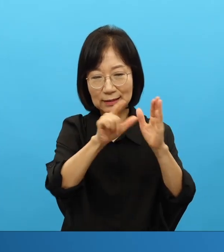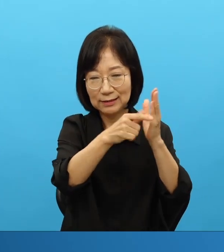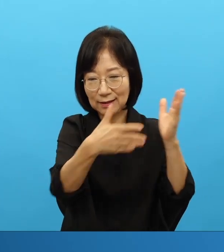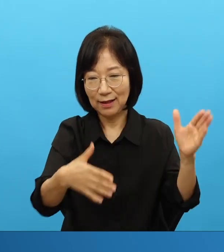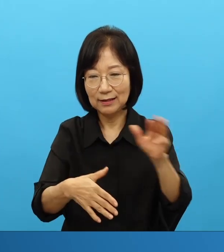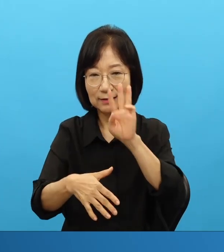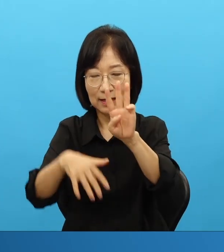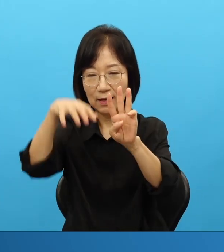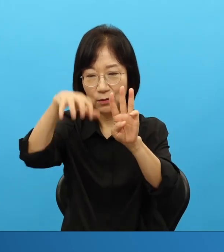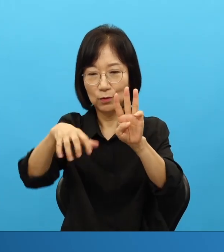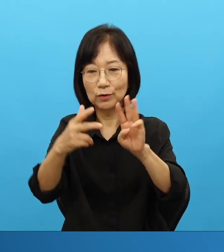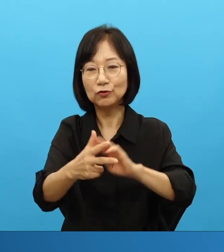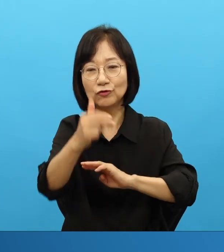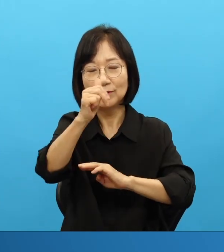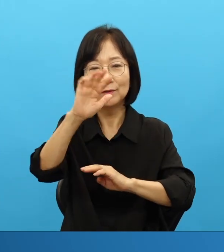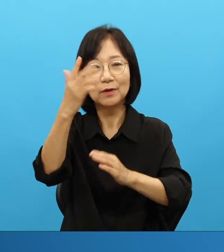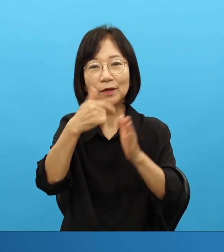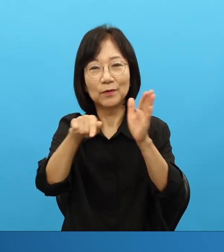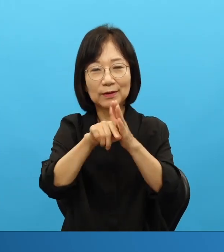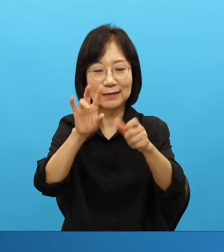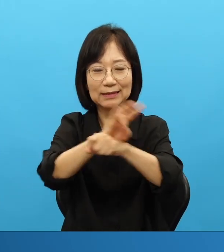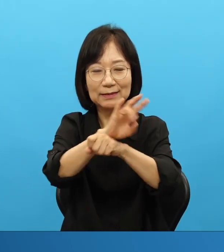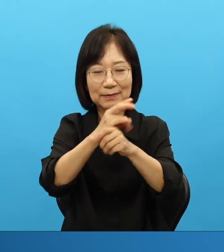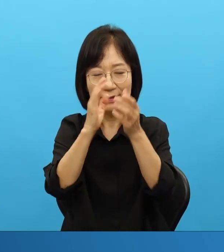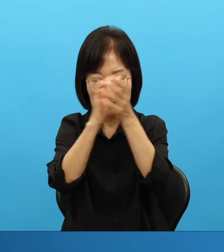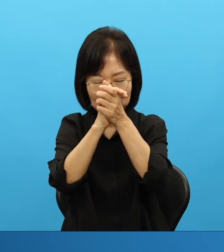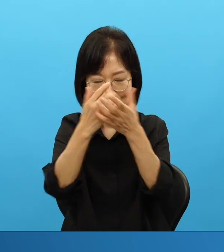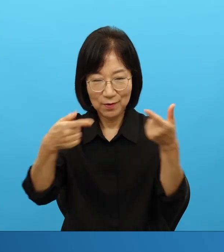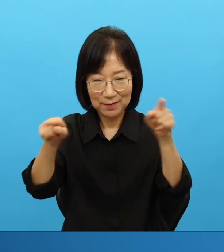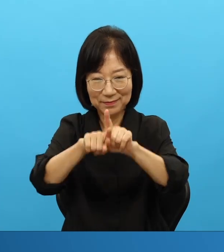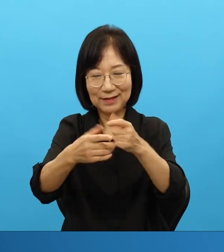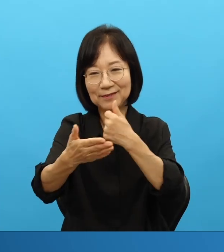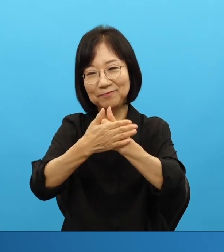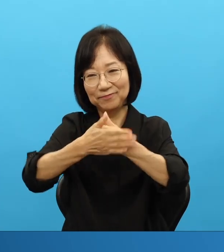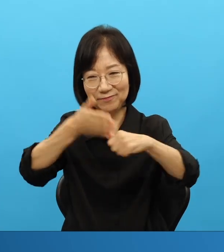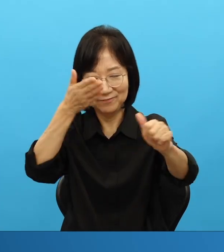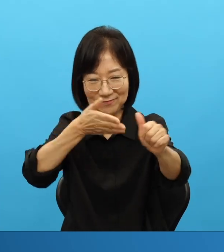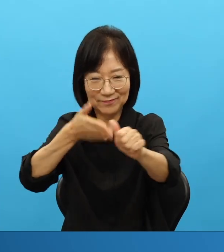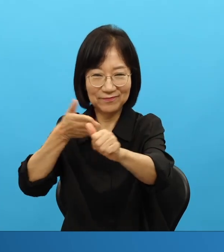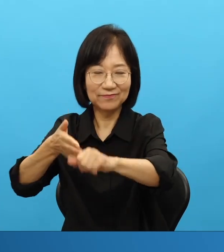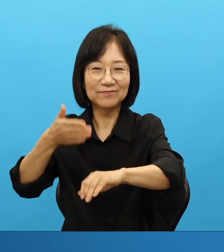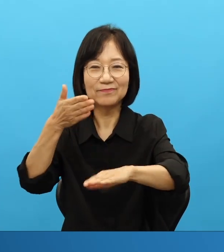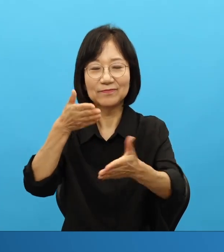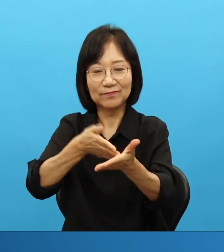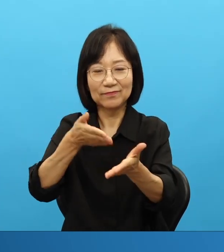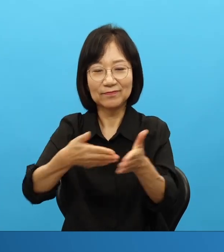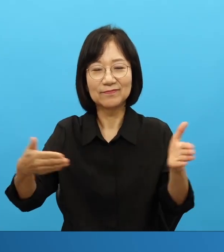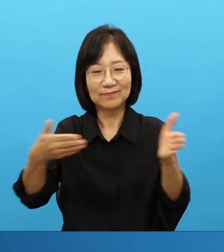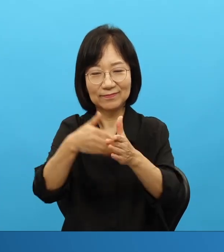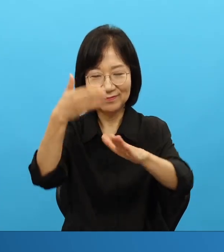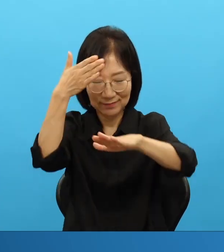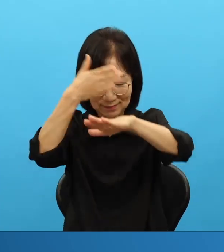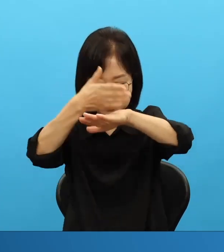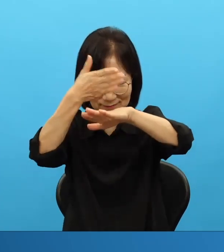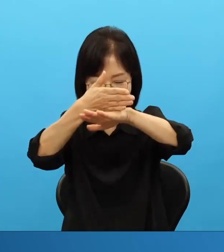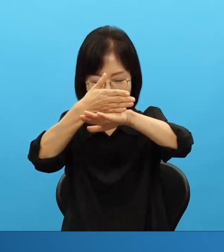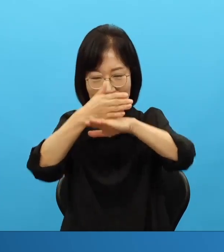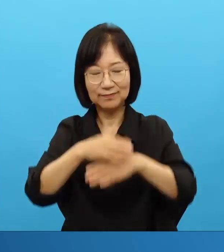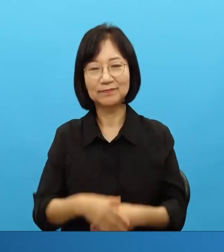주역으로 서도록 24 기도로 함께 해주시기 바랍니다. 뉴스를 마칩니다. 고맙습니다.